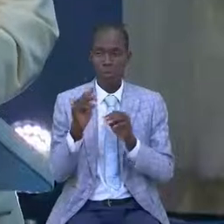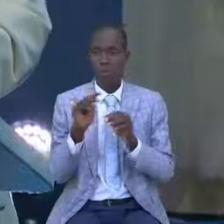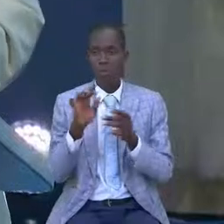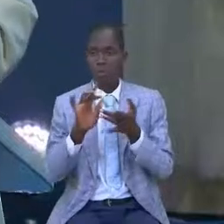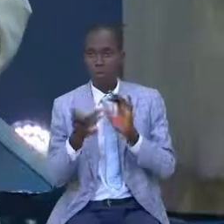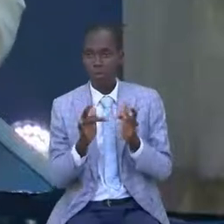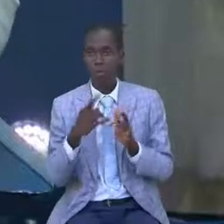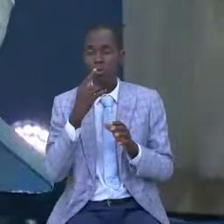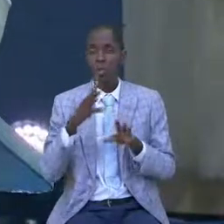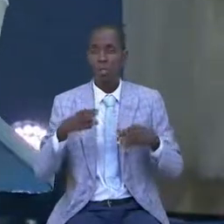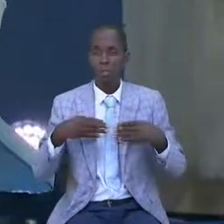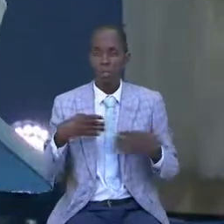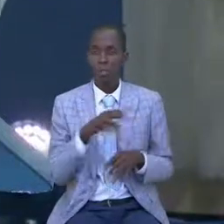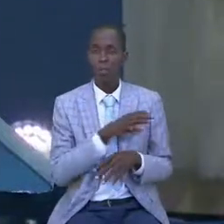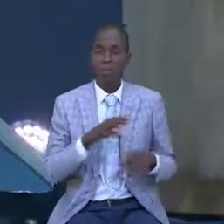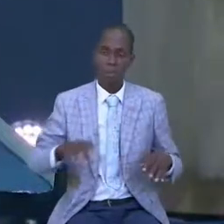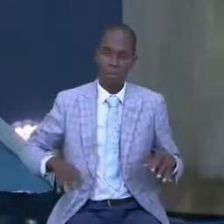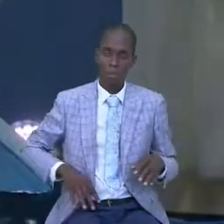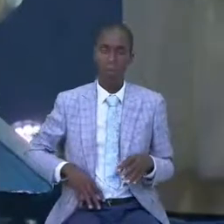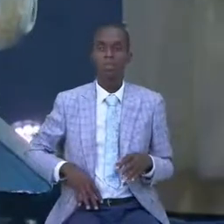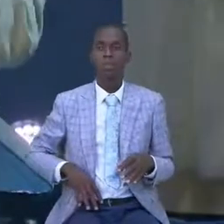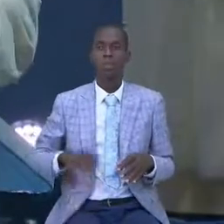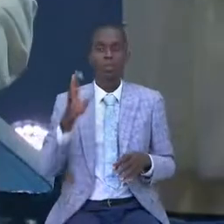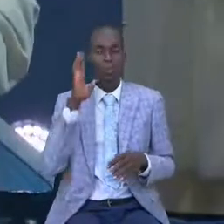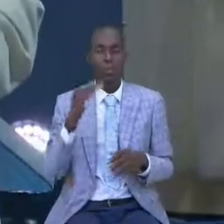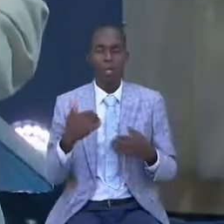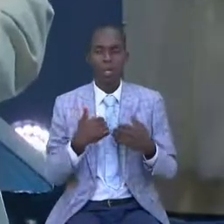tous ceux qui sont en ligne, qui ont donné leur vie.